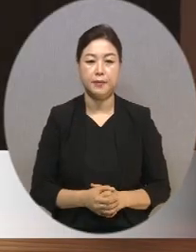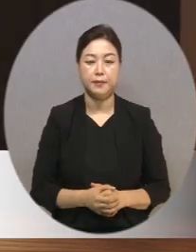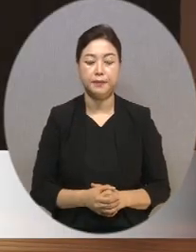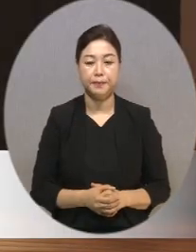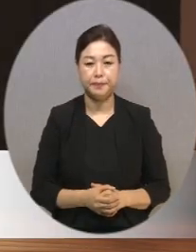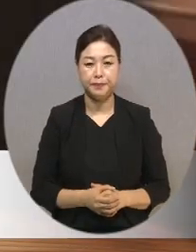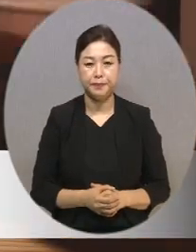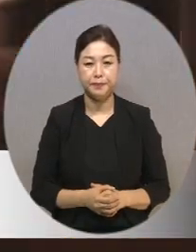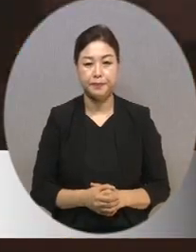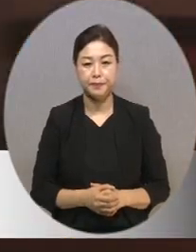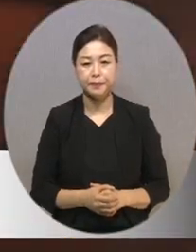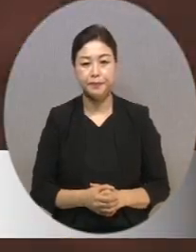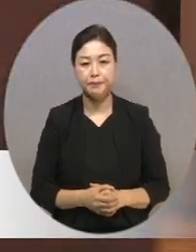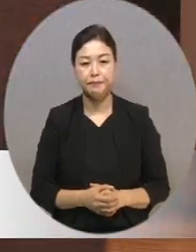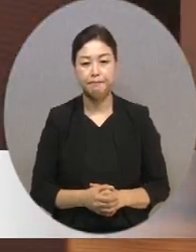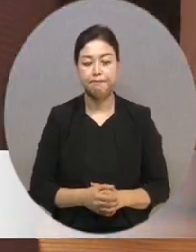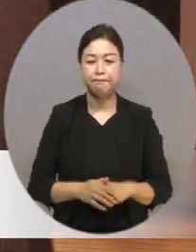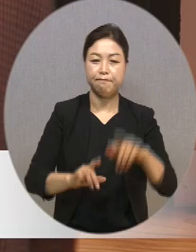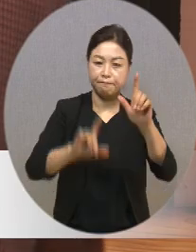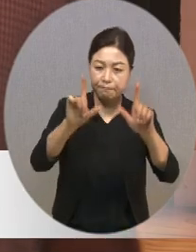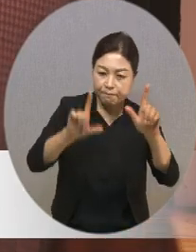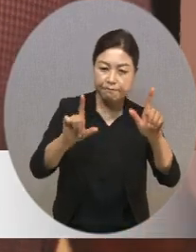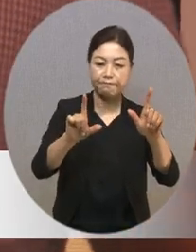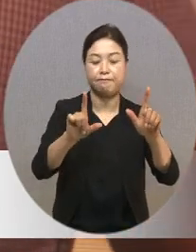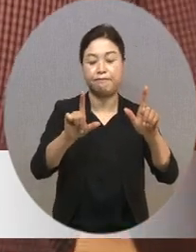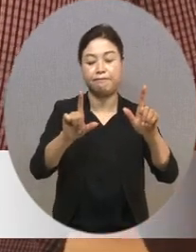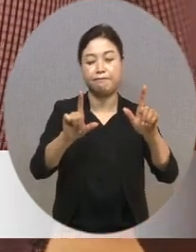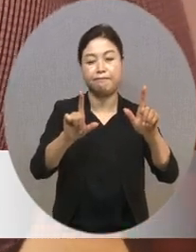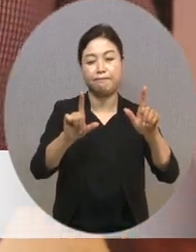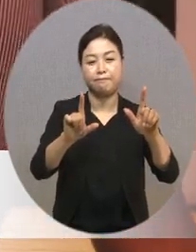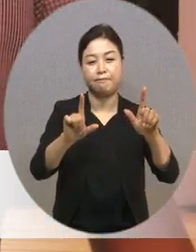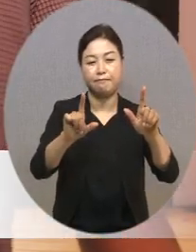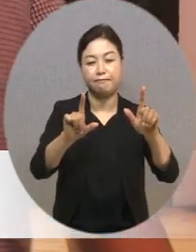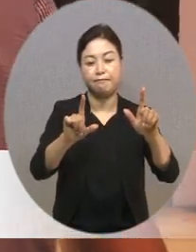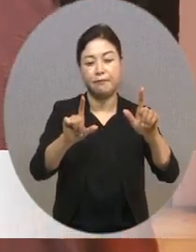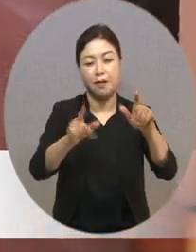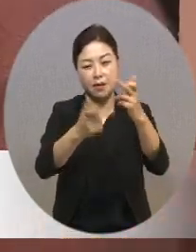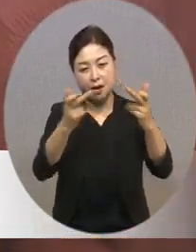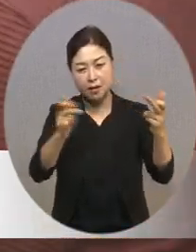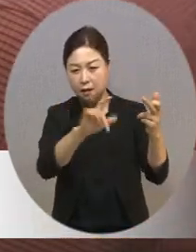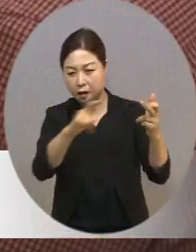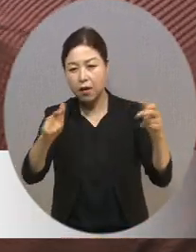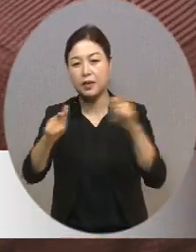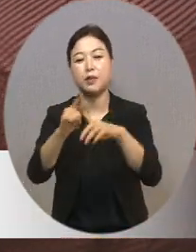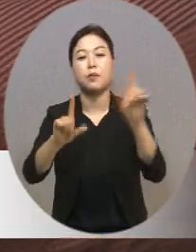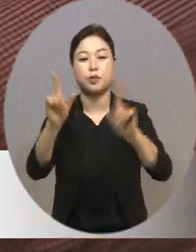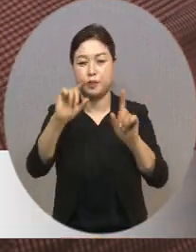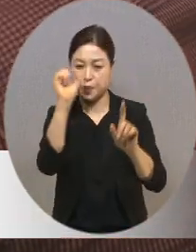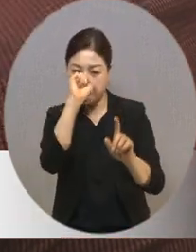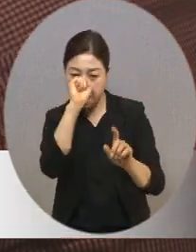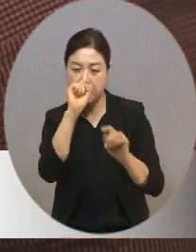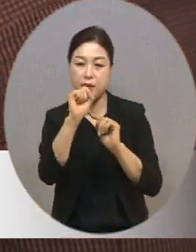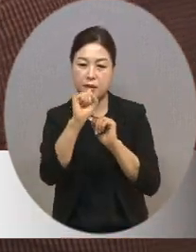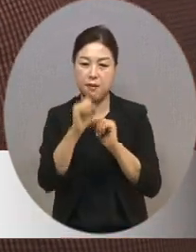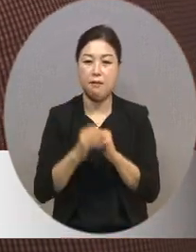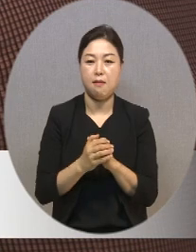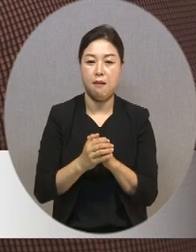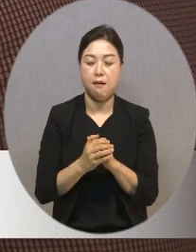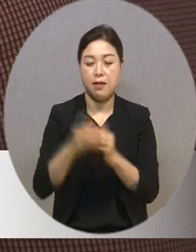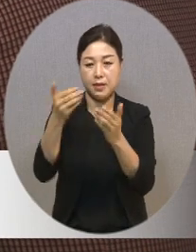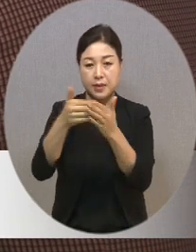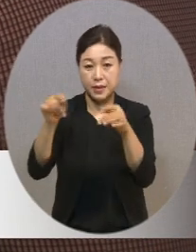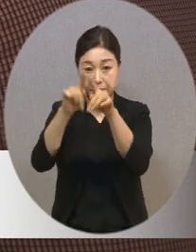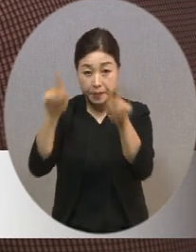그런 풍경을 좋아해서 작은 풍경화지만 그림을 보면서 어떤 자기의